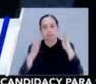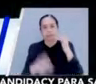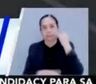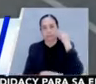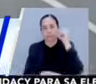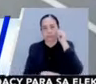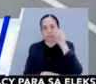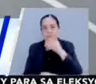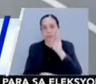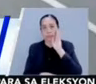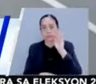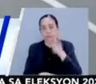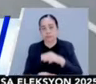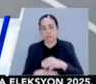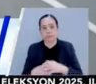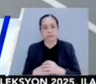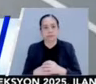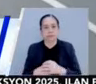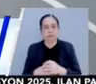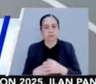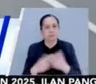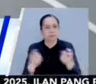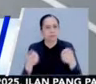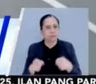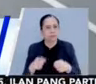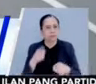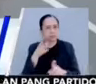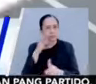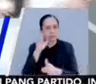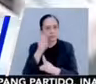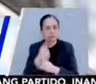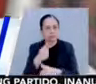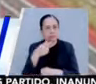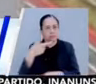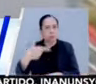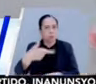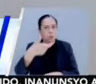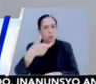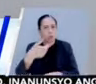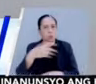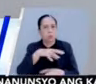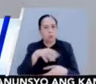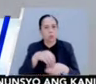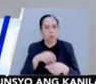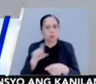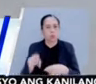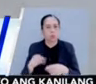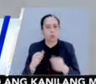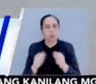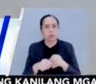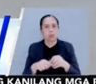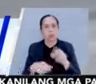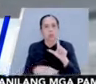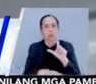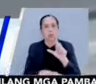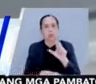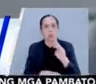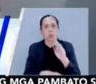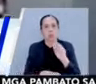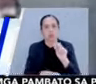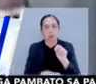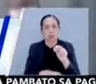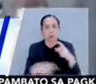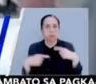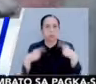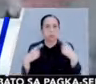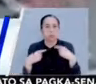kapatid. Kasunod ng nahulikam na pamamaril na kinasangkutan umano nila sa Lumban, Laguna. Na nag-ugat